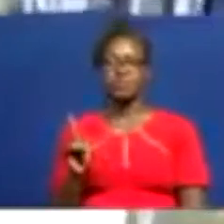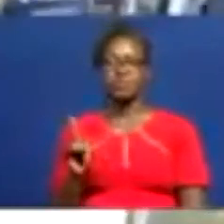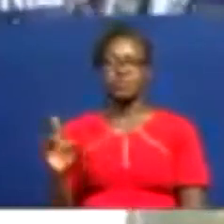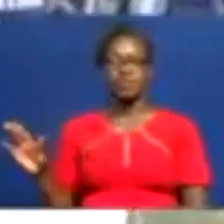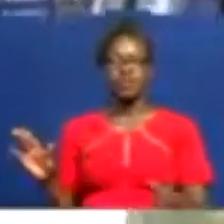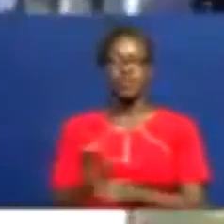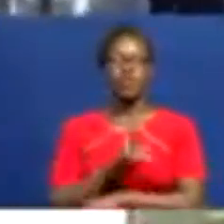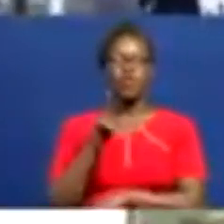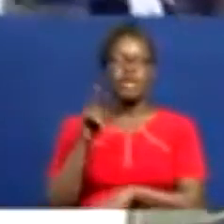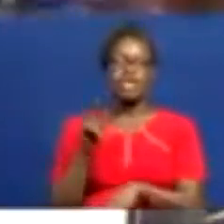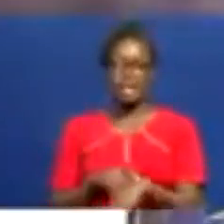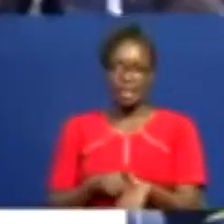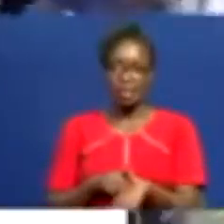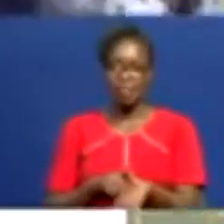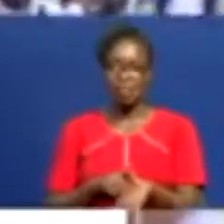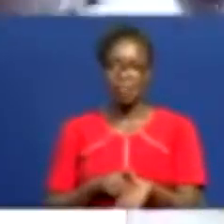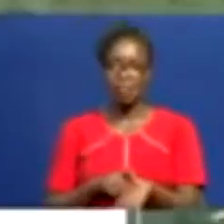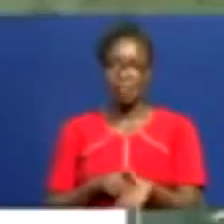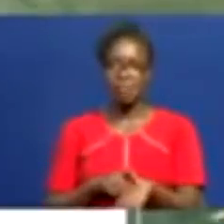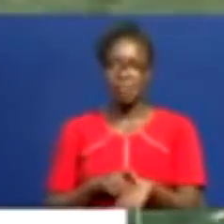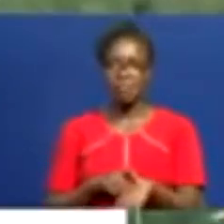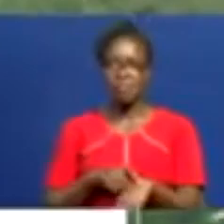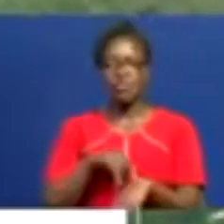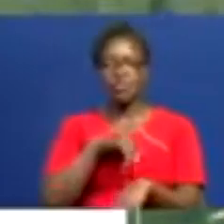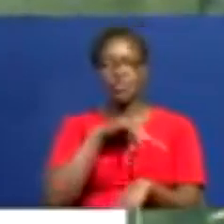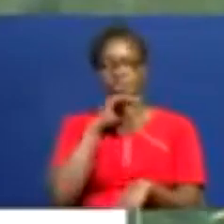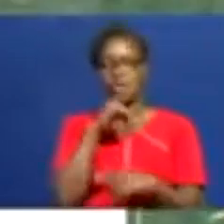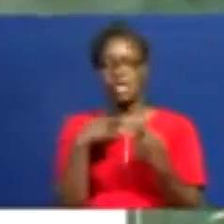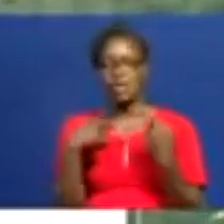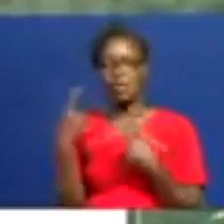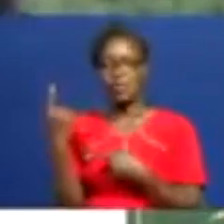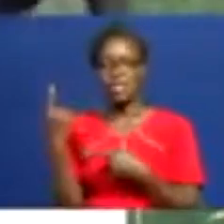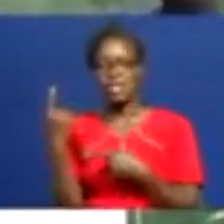time. And Liam Walker has done it for Uganda, ladies and gentlemen. Full time.